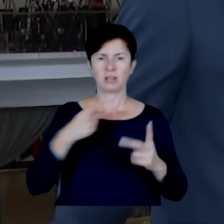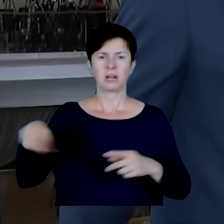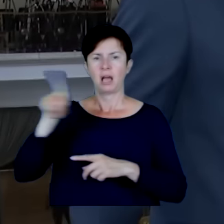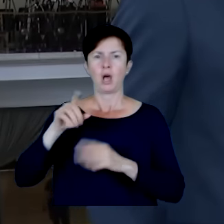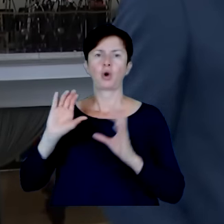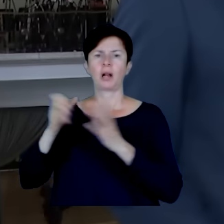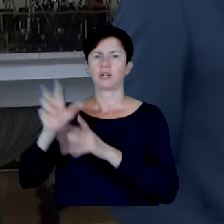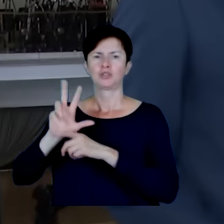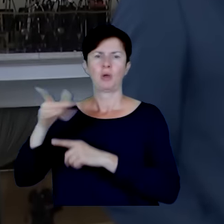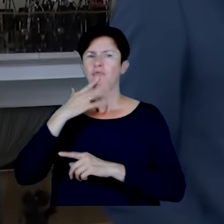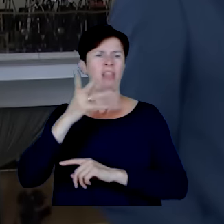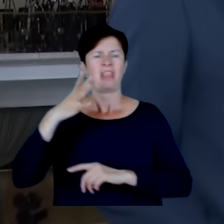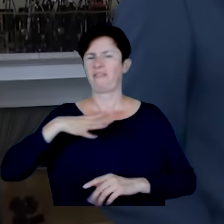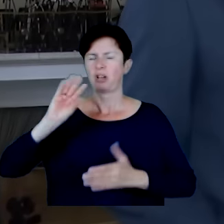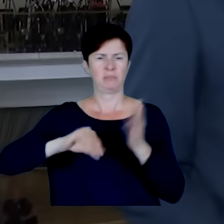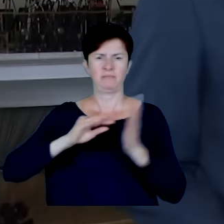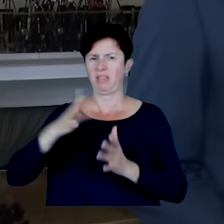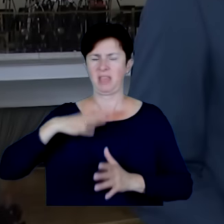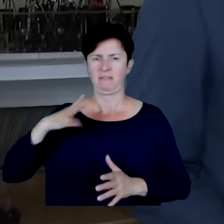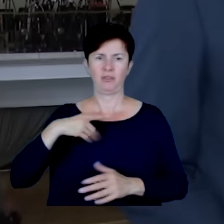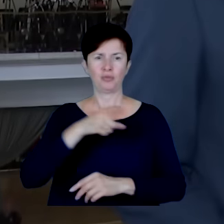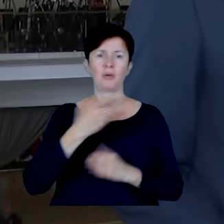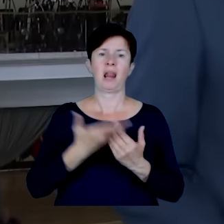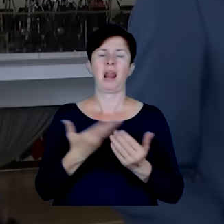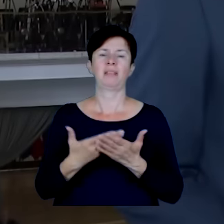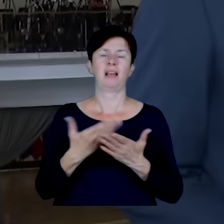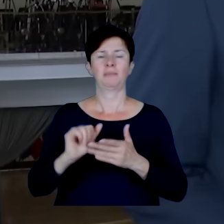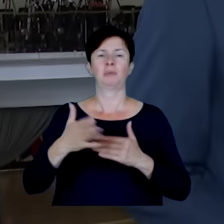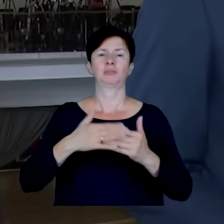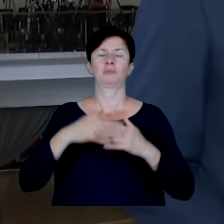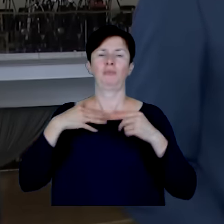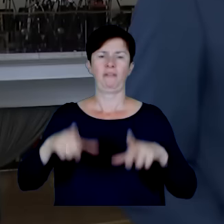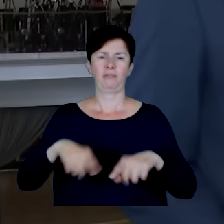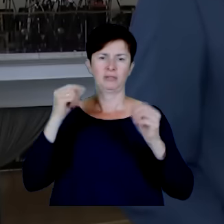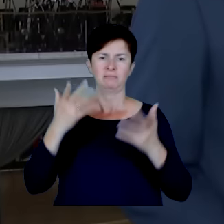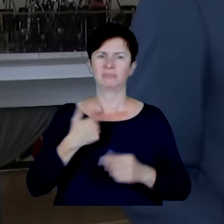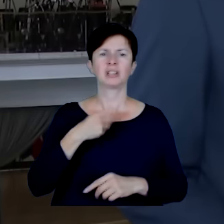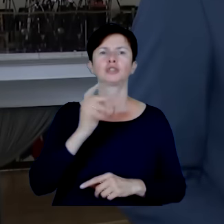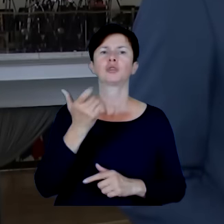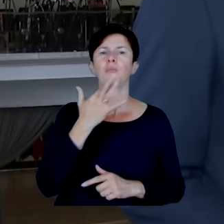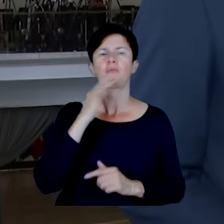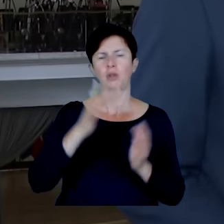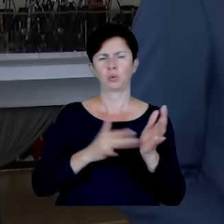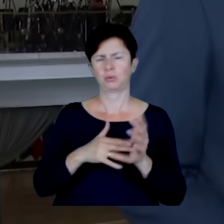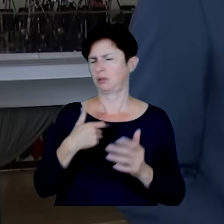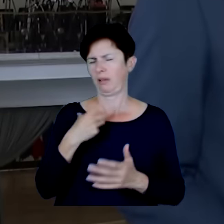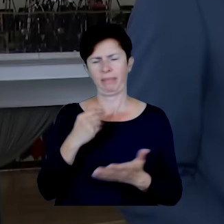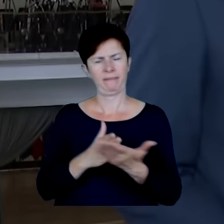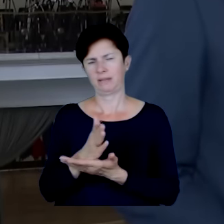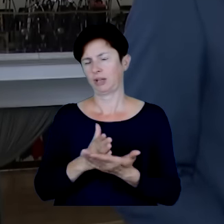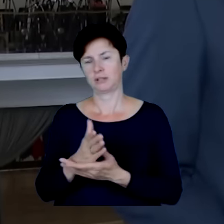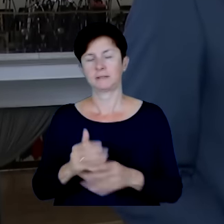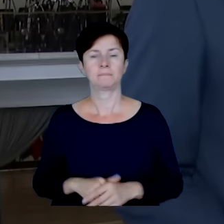żadnego problemu. To są słowa na użytek kampanii, absolutnie w żadne słowo Donalda Tuska nie wierzę. No właśnie to jeszcze w kwestii paktu migracyjnego,